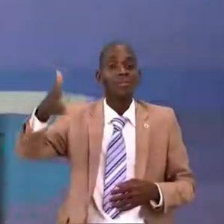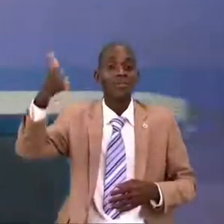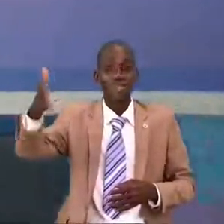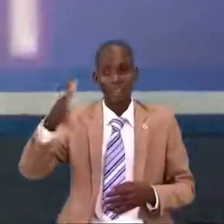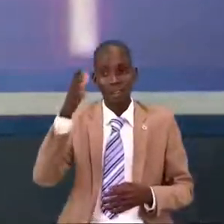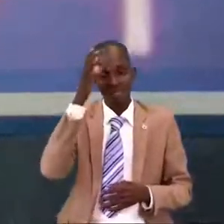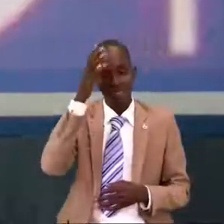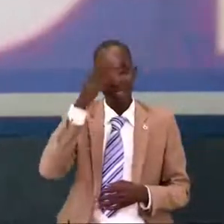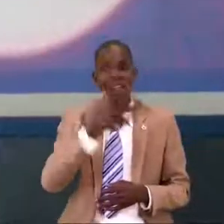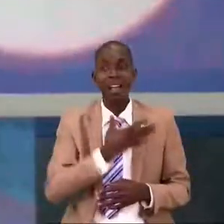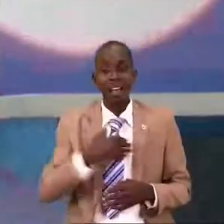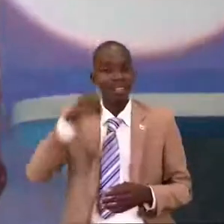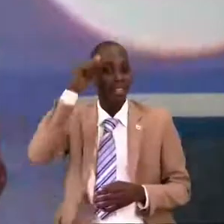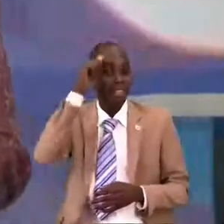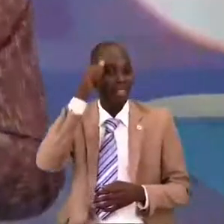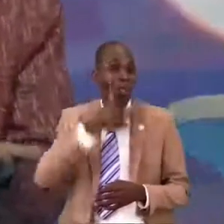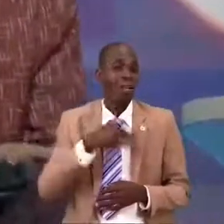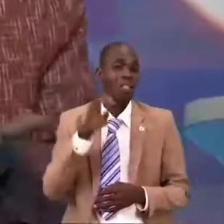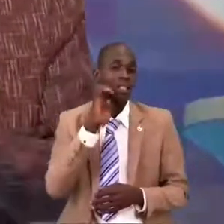dit alors,